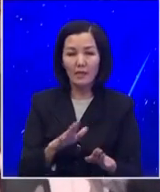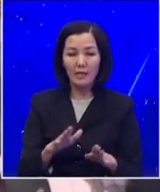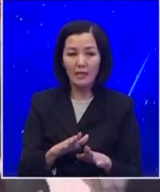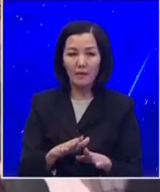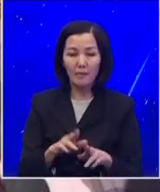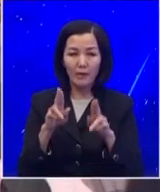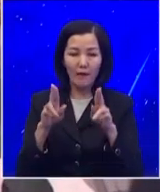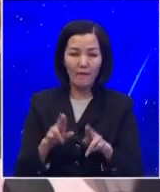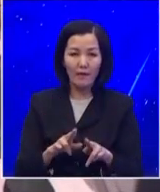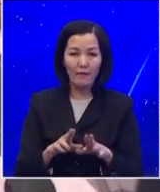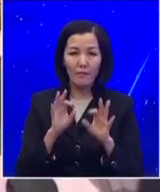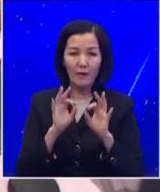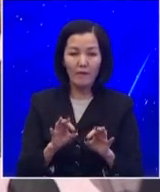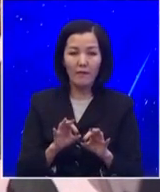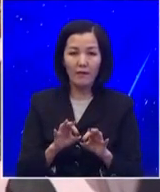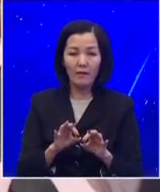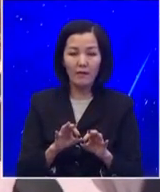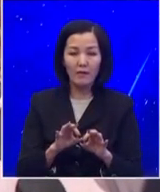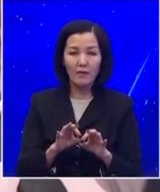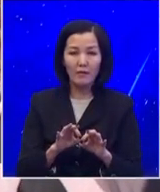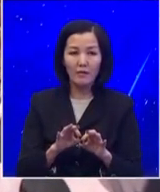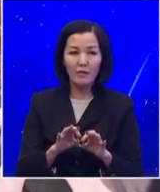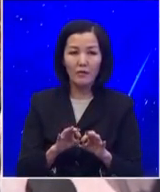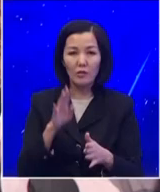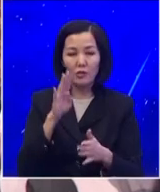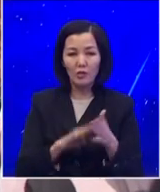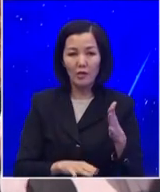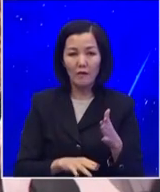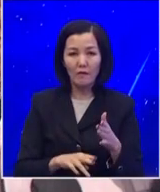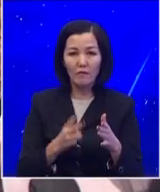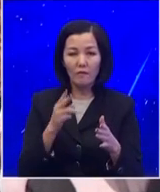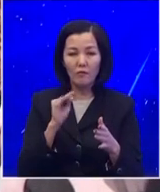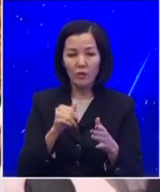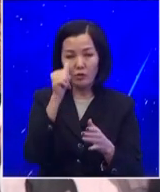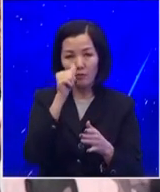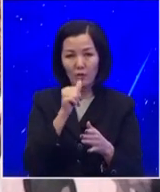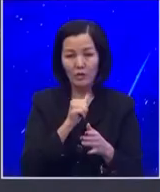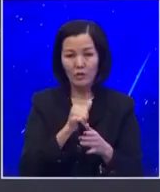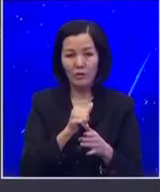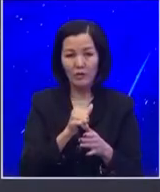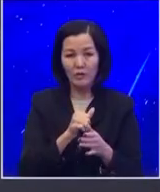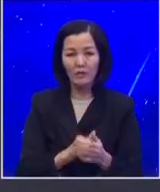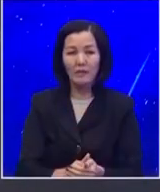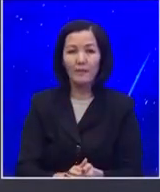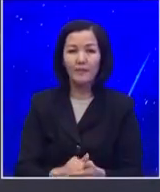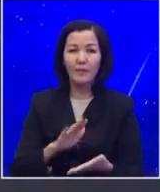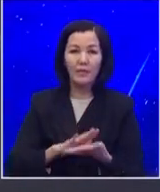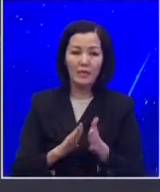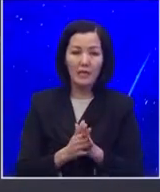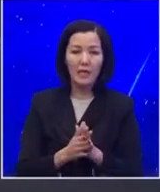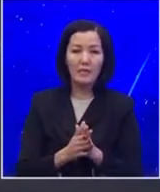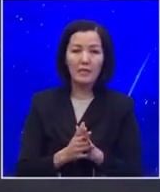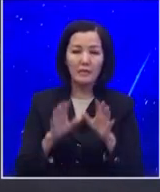дорожного движения требованиям правил дорожного движения влечет штраф в размере 2-месячных расчетных показателей. Согласно